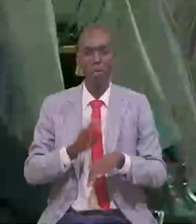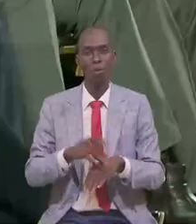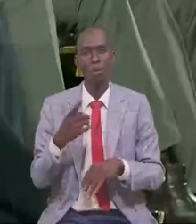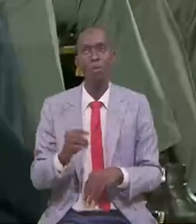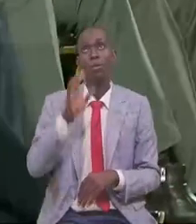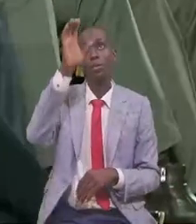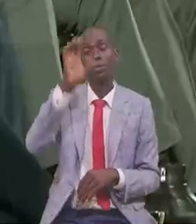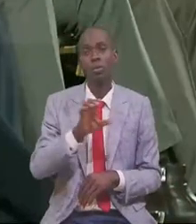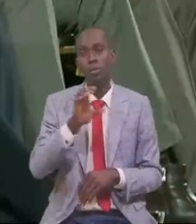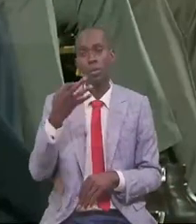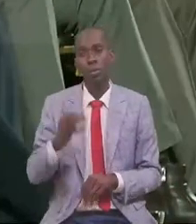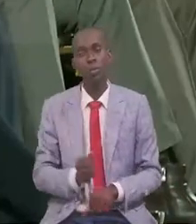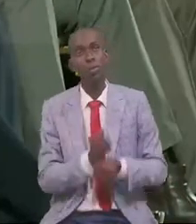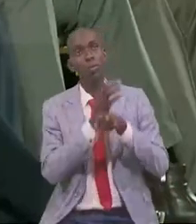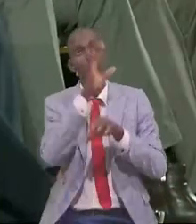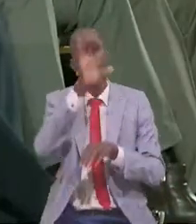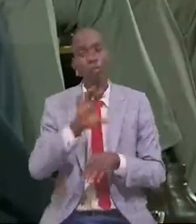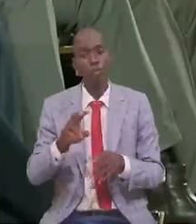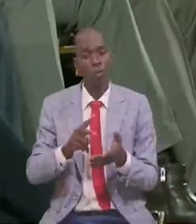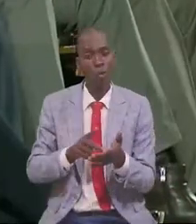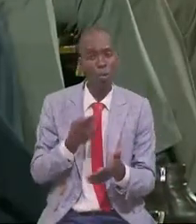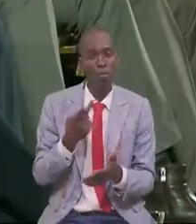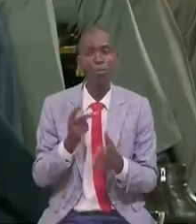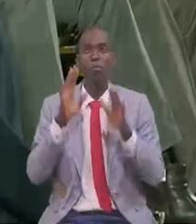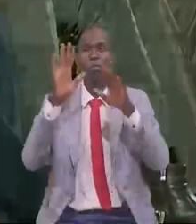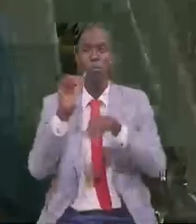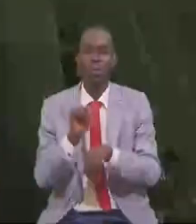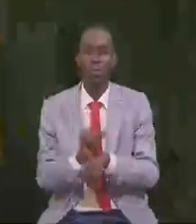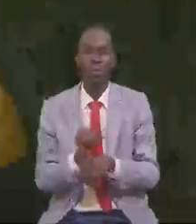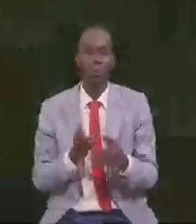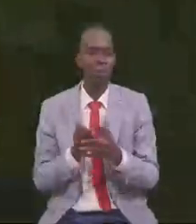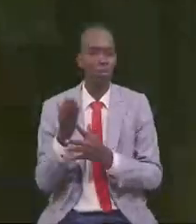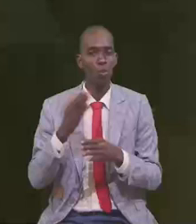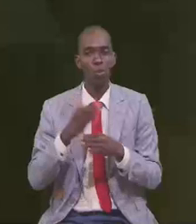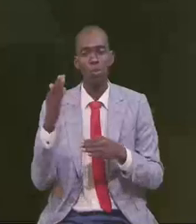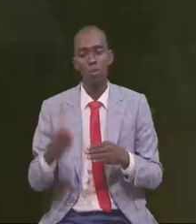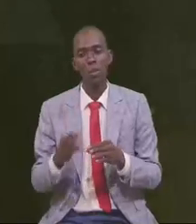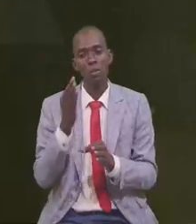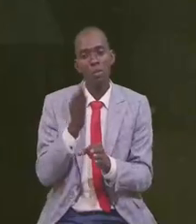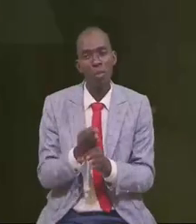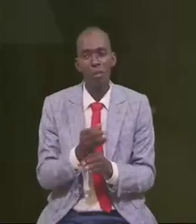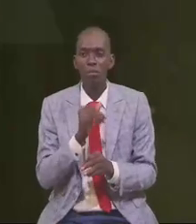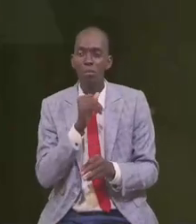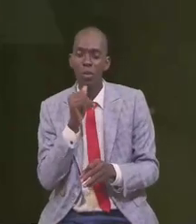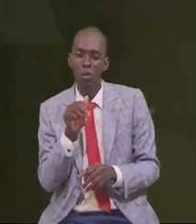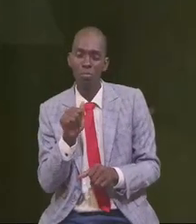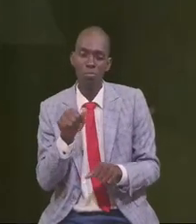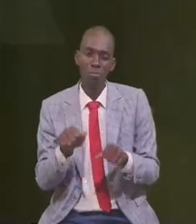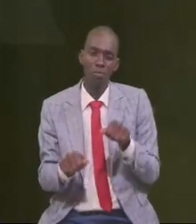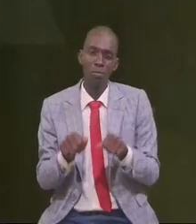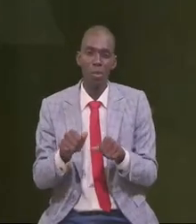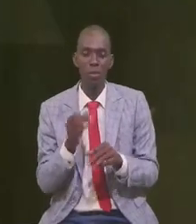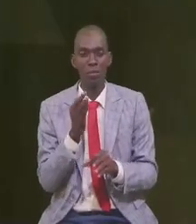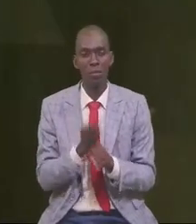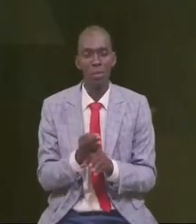Le double miracle par la foi définie, par une foi qui est suspendue